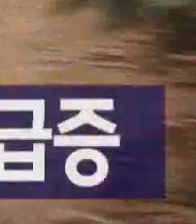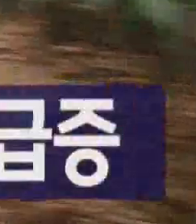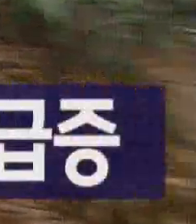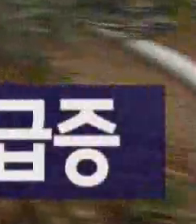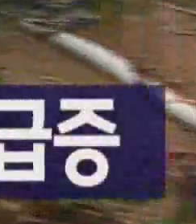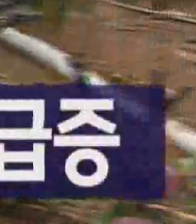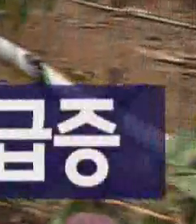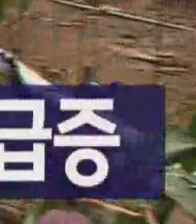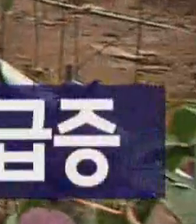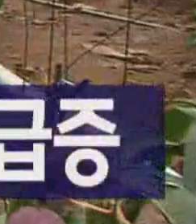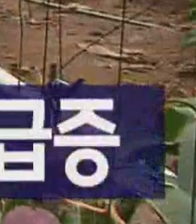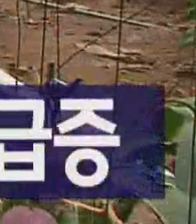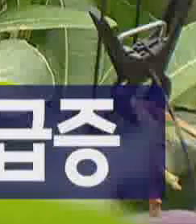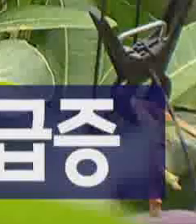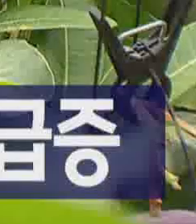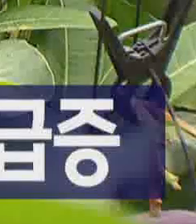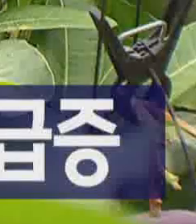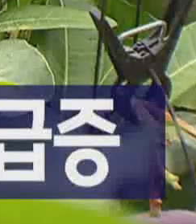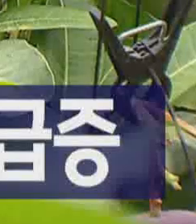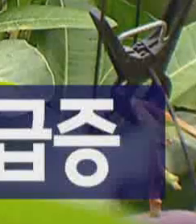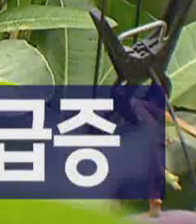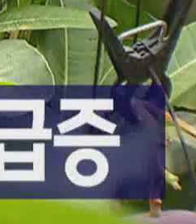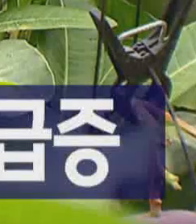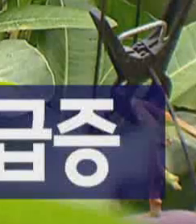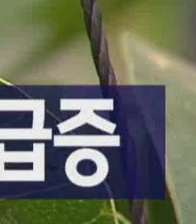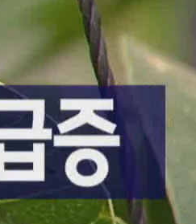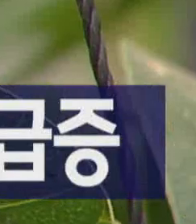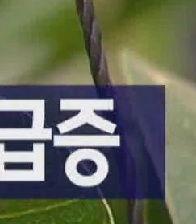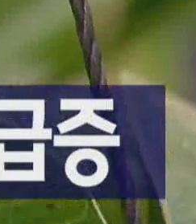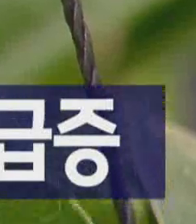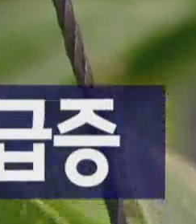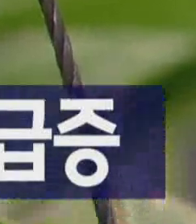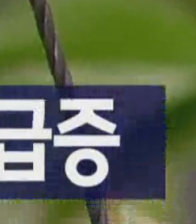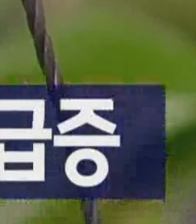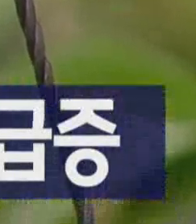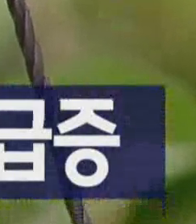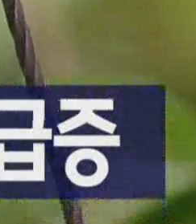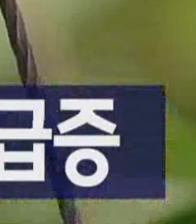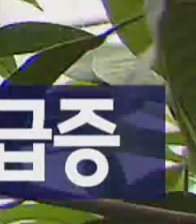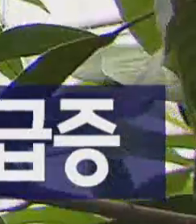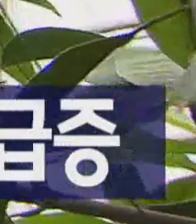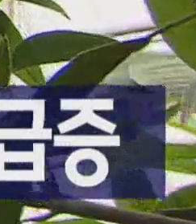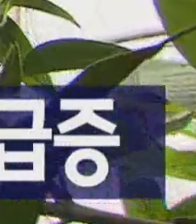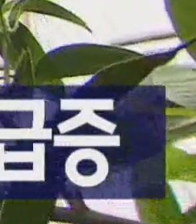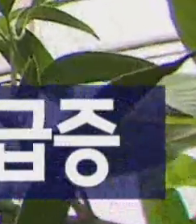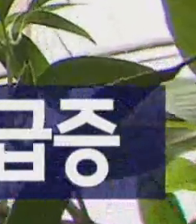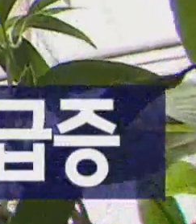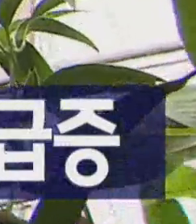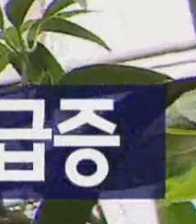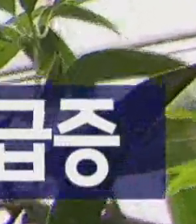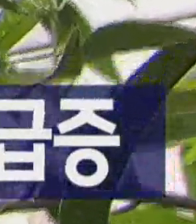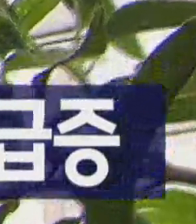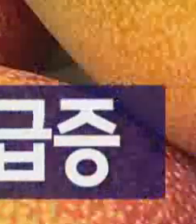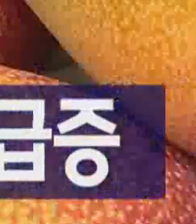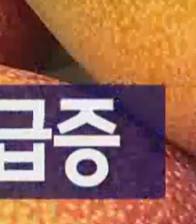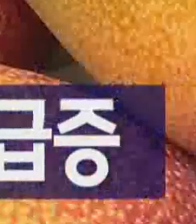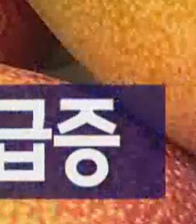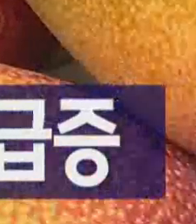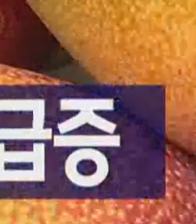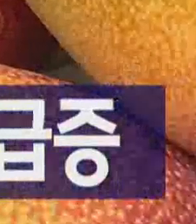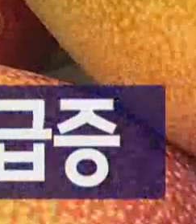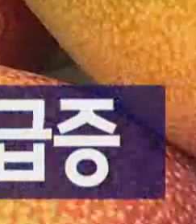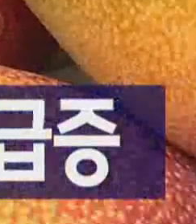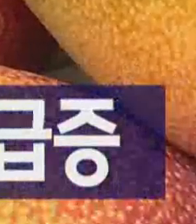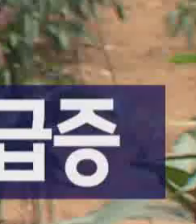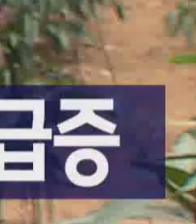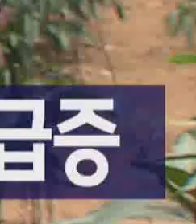온난화의 영향으로 고흥 등 전남 지역에 아열대 과수 재배가 급증하고 있습니다. 수확 작업이 한창인 애플망고